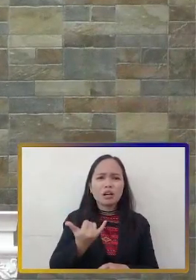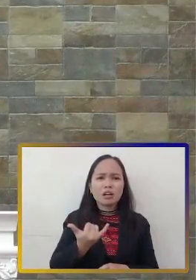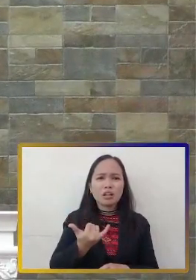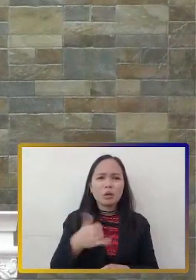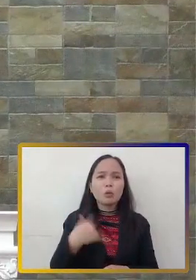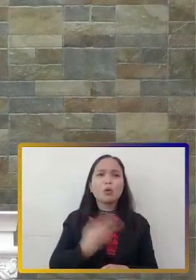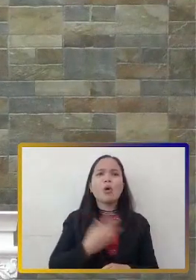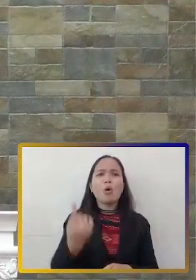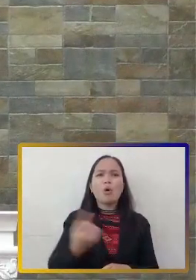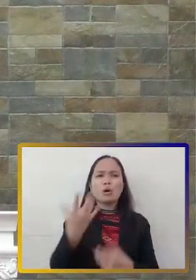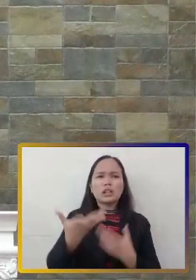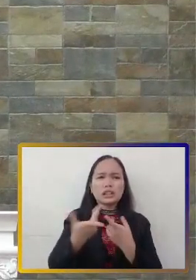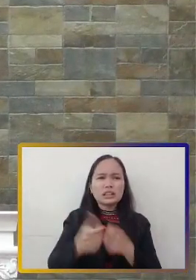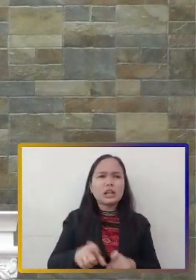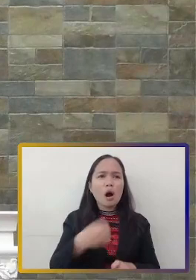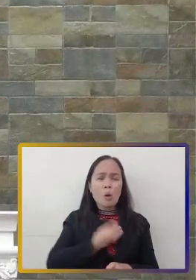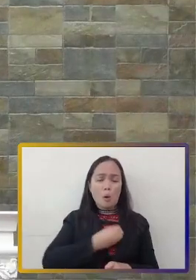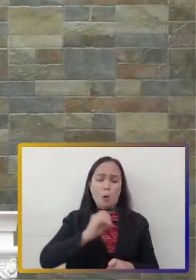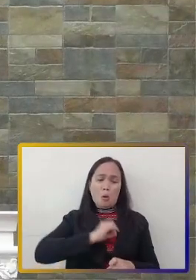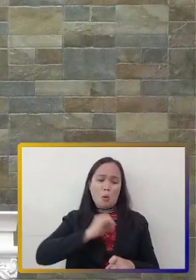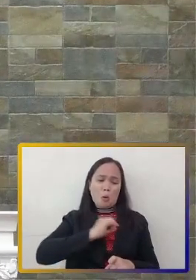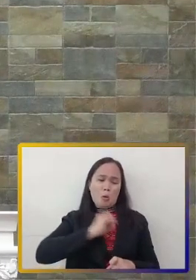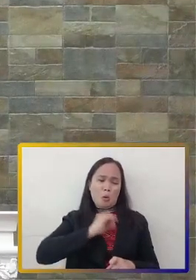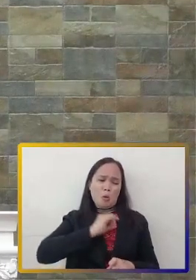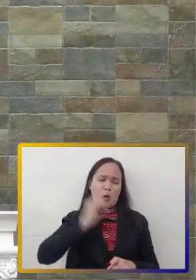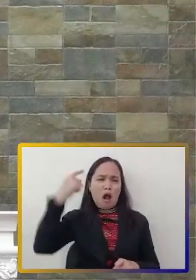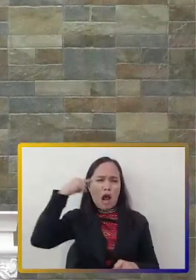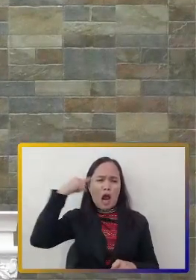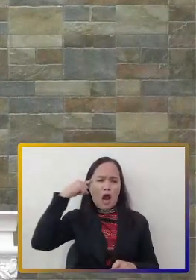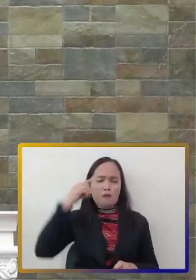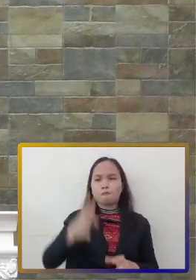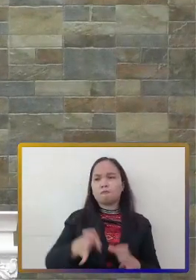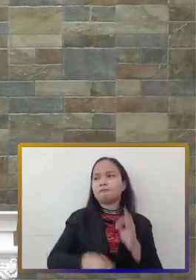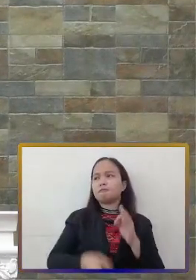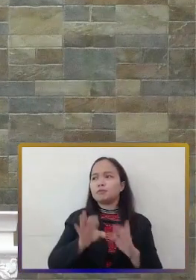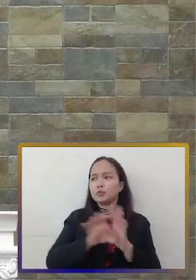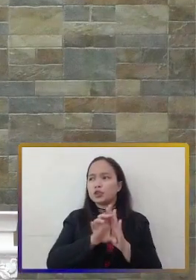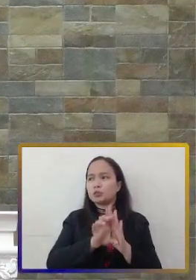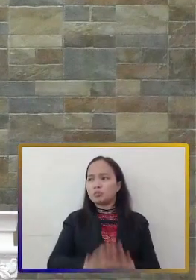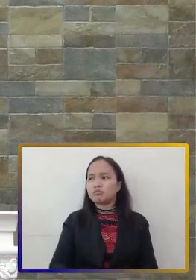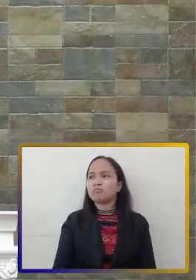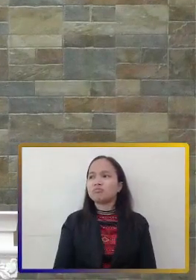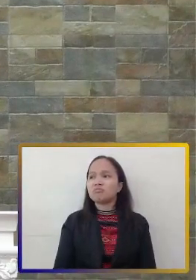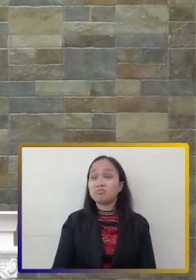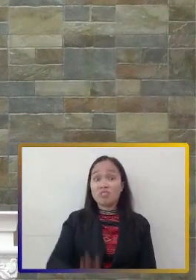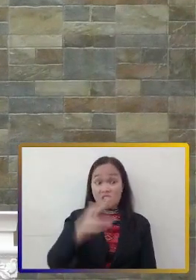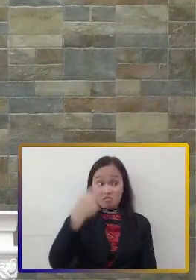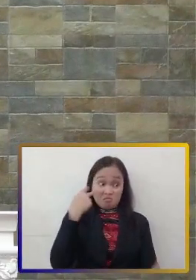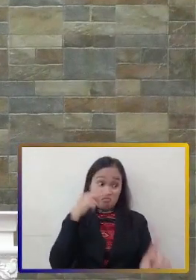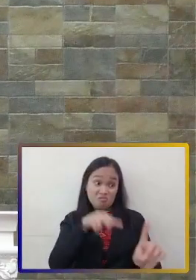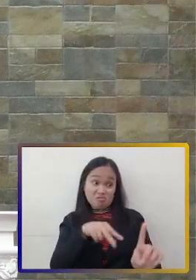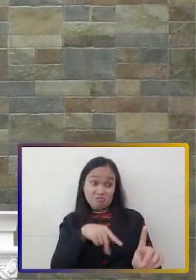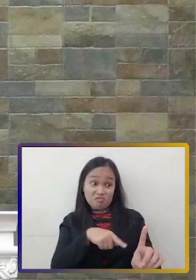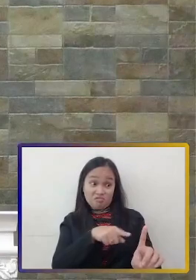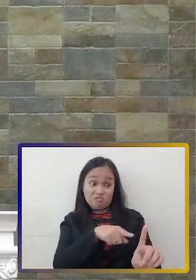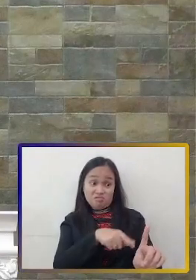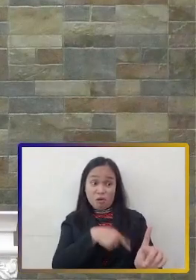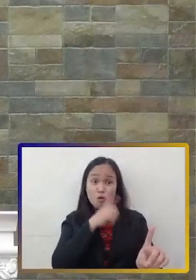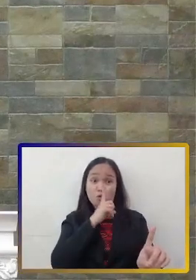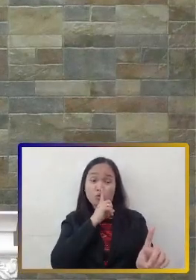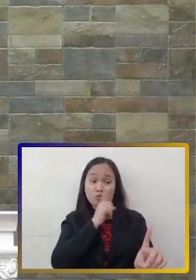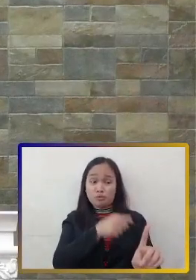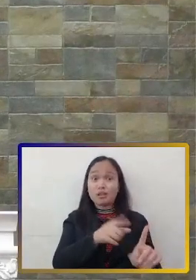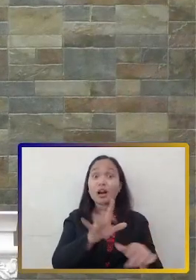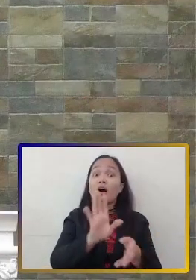Magtitiwala na tayo sa sarili nating kapakanan. At pagka meron ka na, oh, tinan mo, ay di ano, tumahimik din siya. You're taking pride of what you have